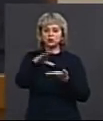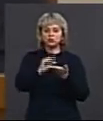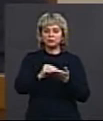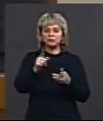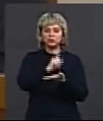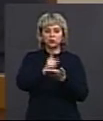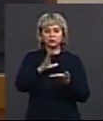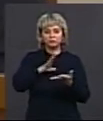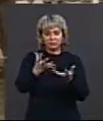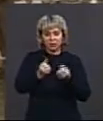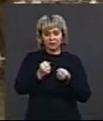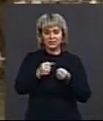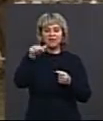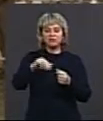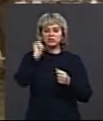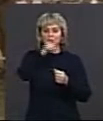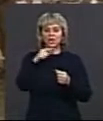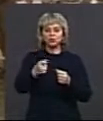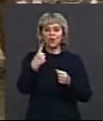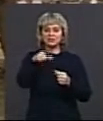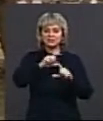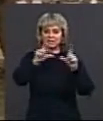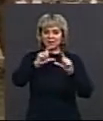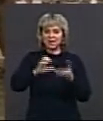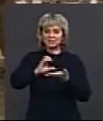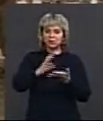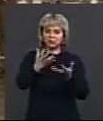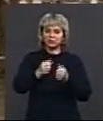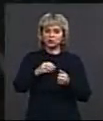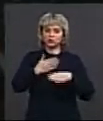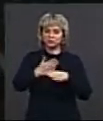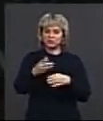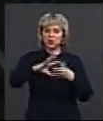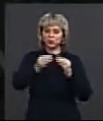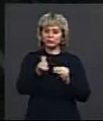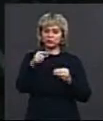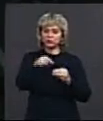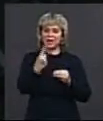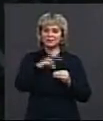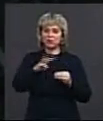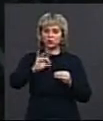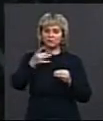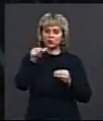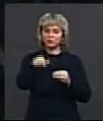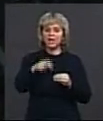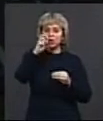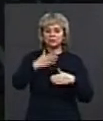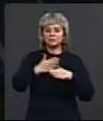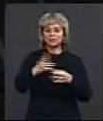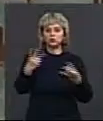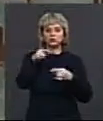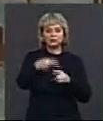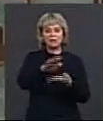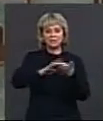примеры нужно обязательно брать. В этом году 11 компаний-экспортеров получили субсидии на общую сумму 11 миллионов рублей. Господдержка нужна